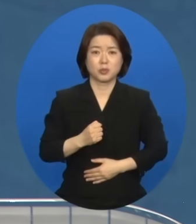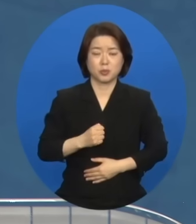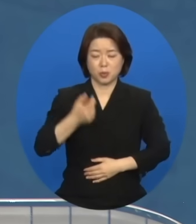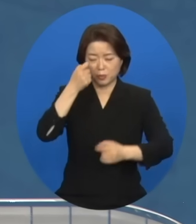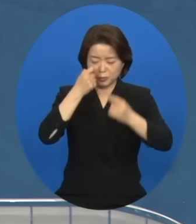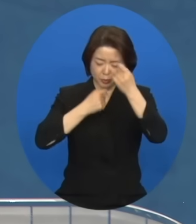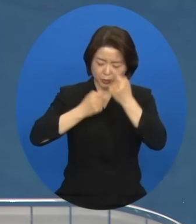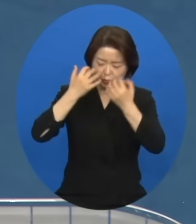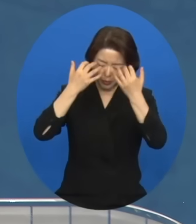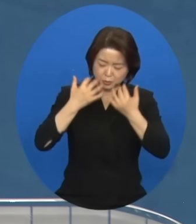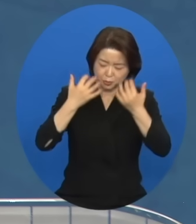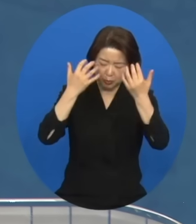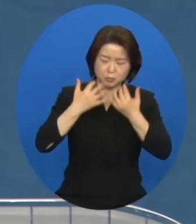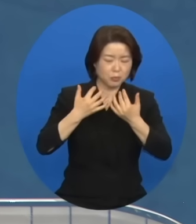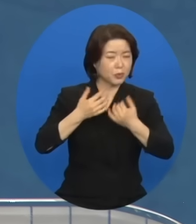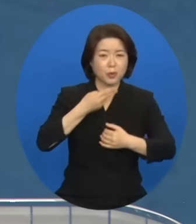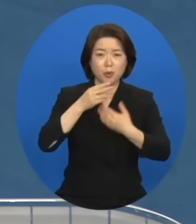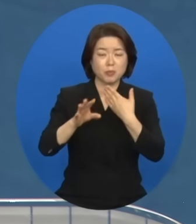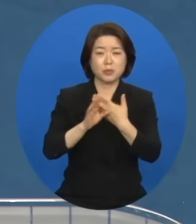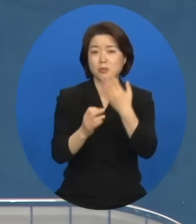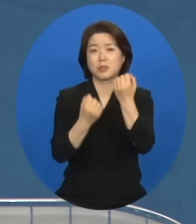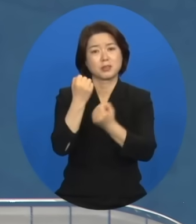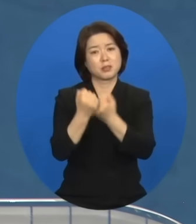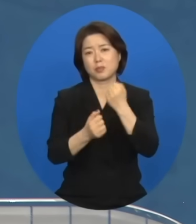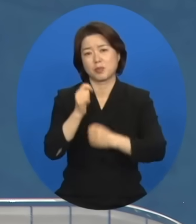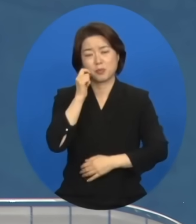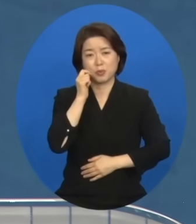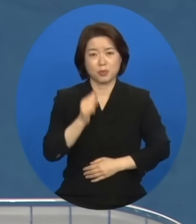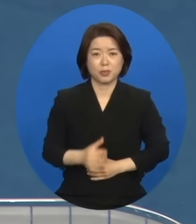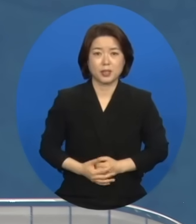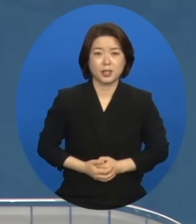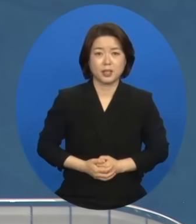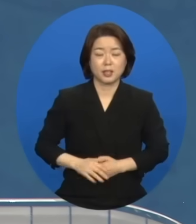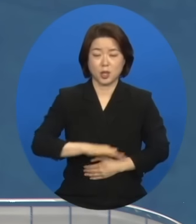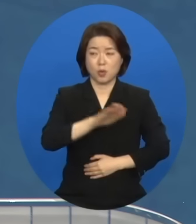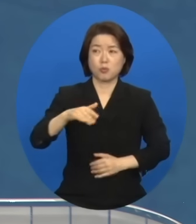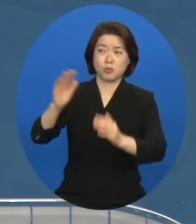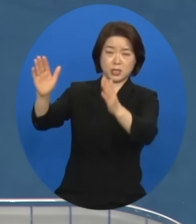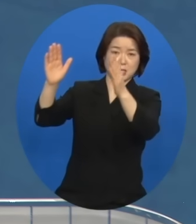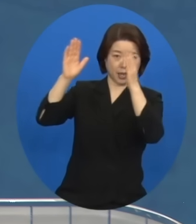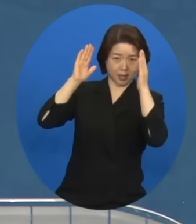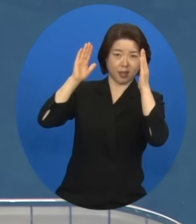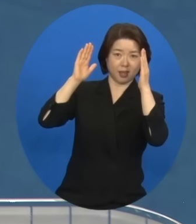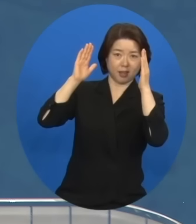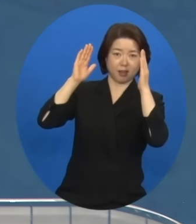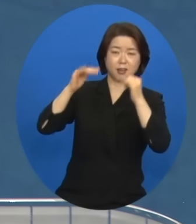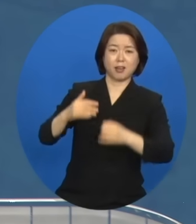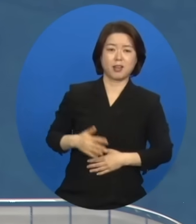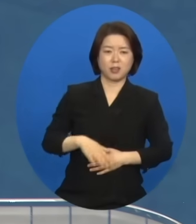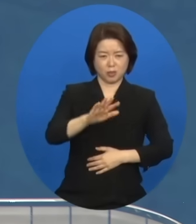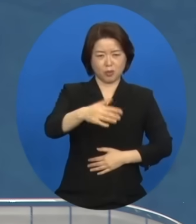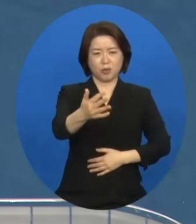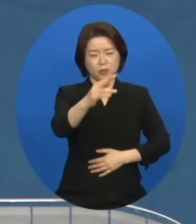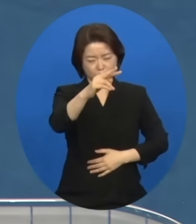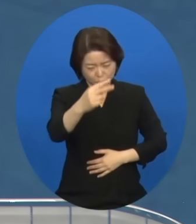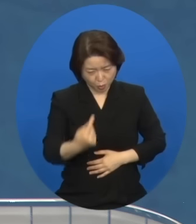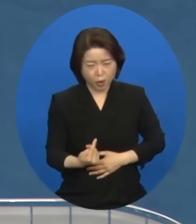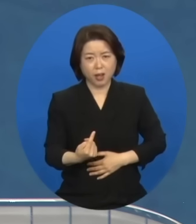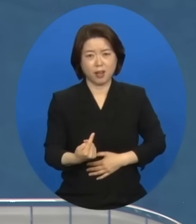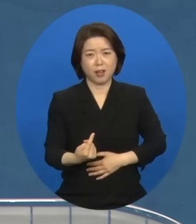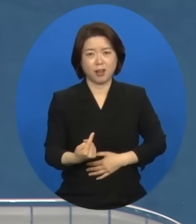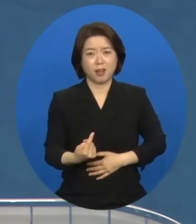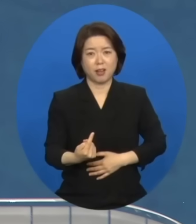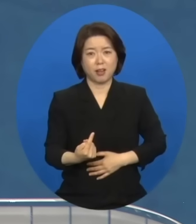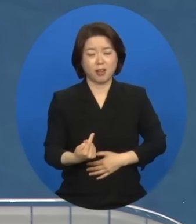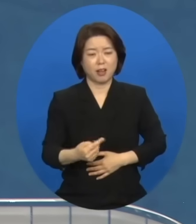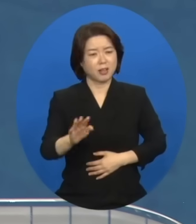눈물 아니고는 어떻게 설명하겠어요? 우리를 향하여 내가 돌아와야 한다.